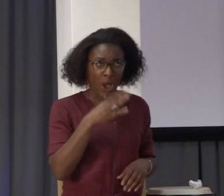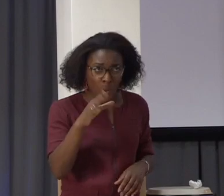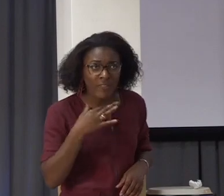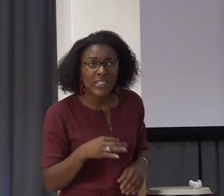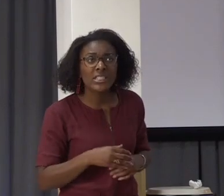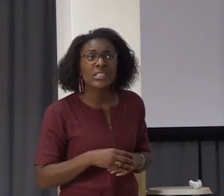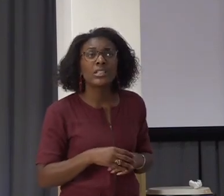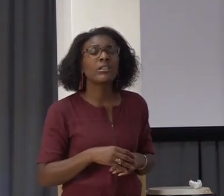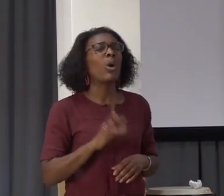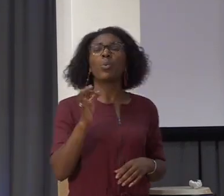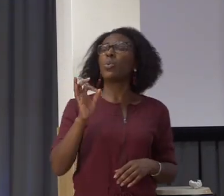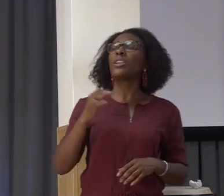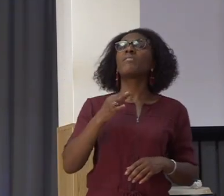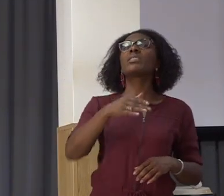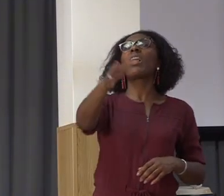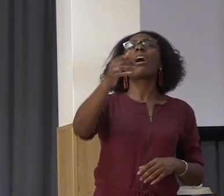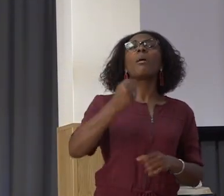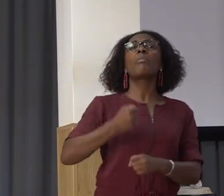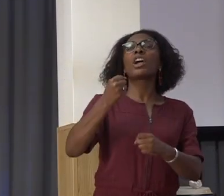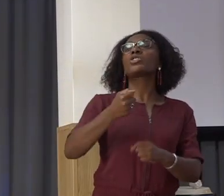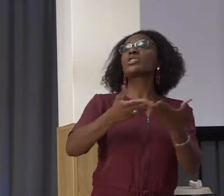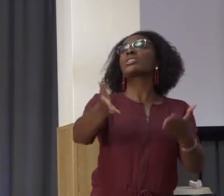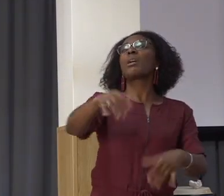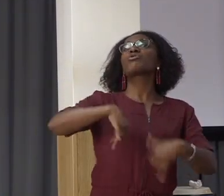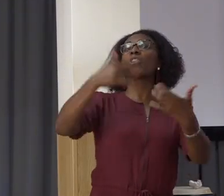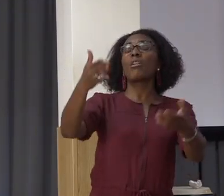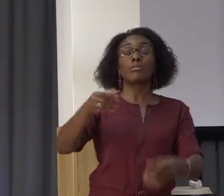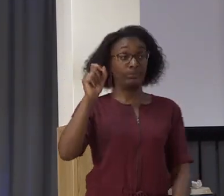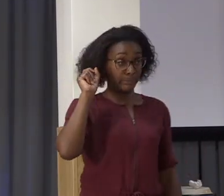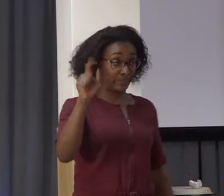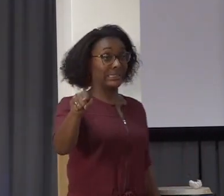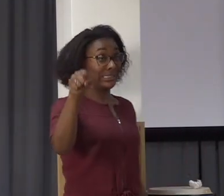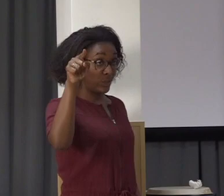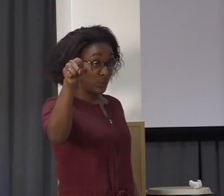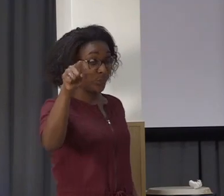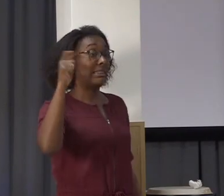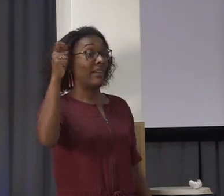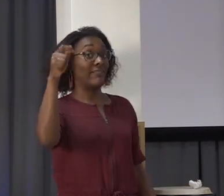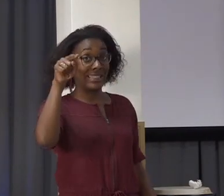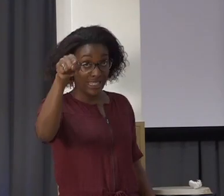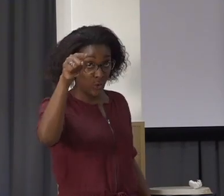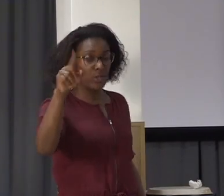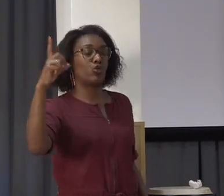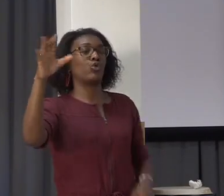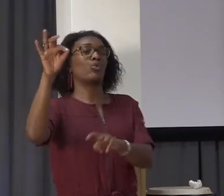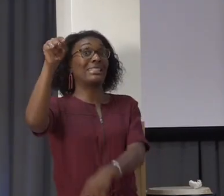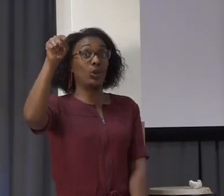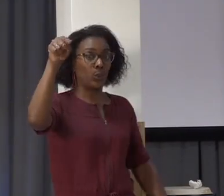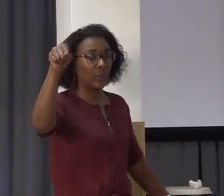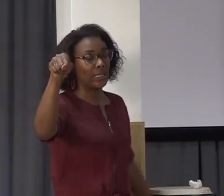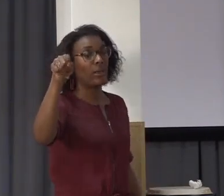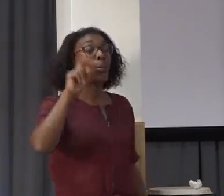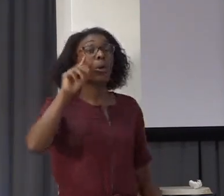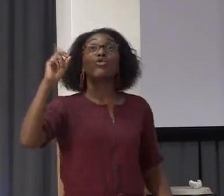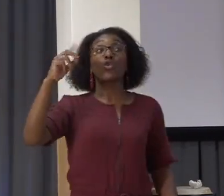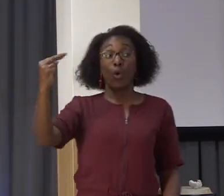l'Éternel ne considère pas ce que Dieu considère. L'homme regarde ce qui frappe les yeux, mais l'Éternel regarde au